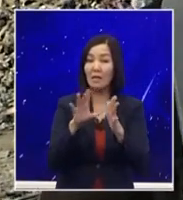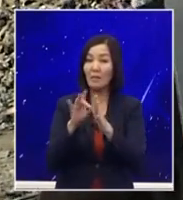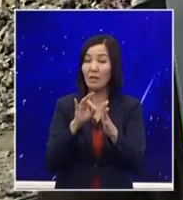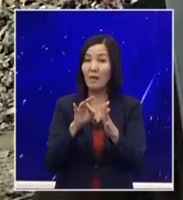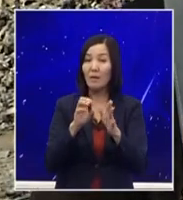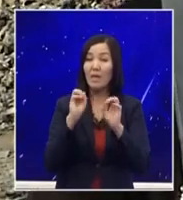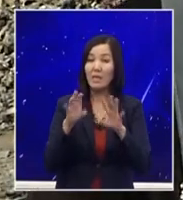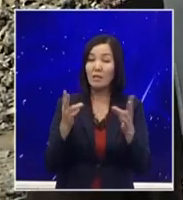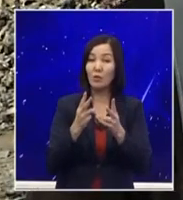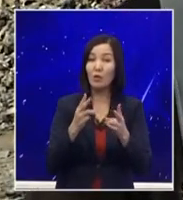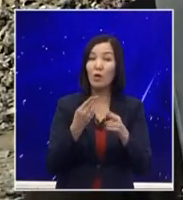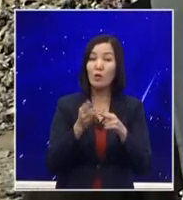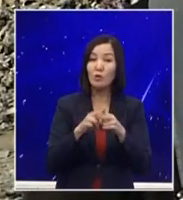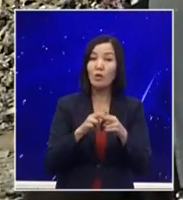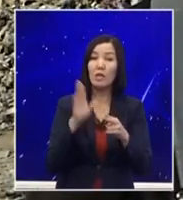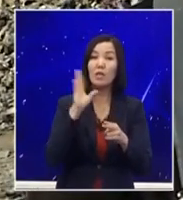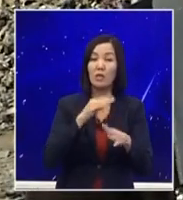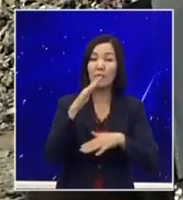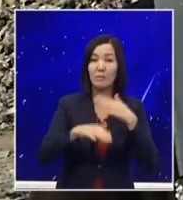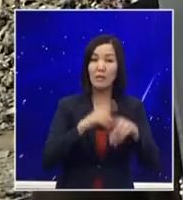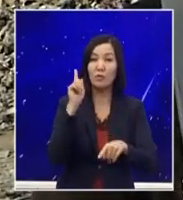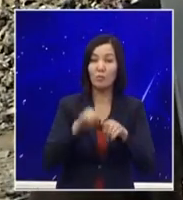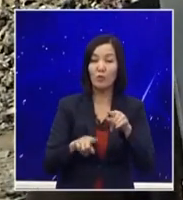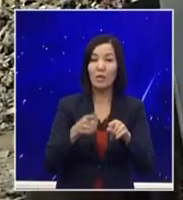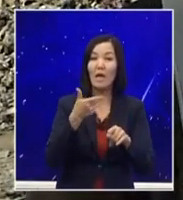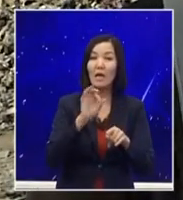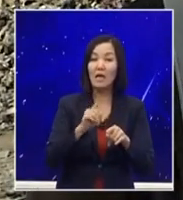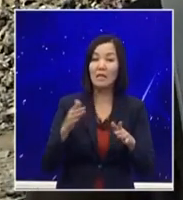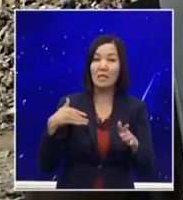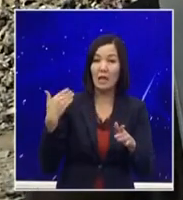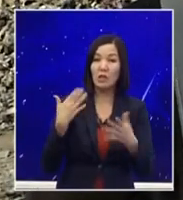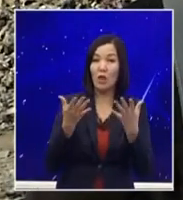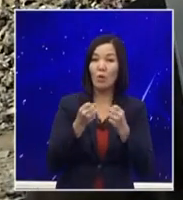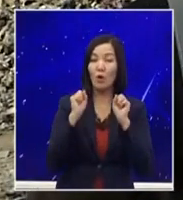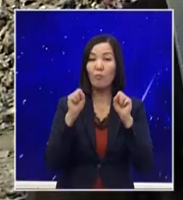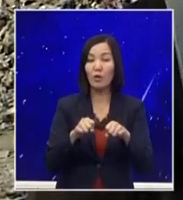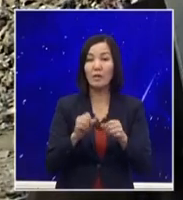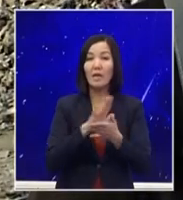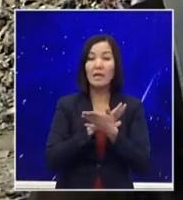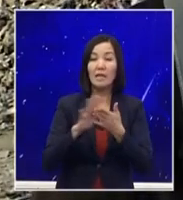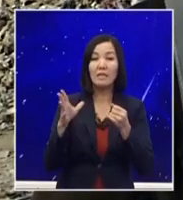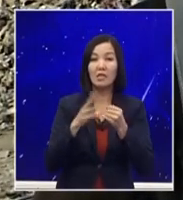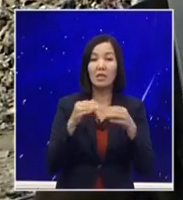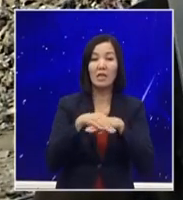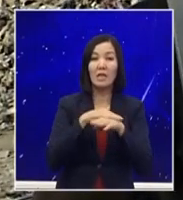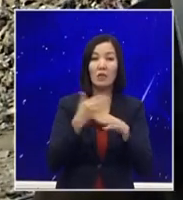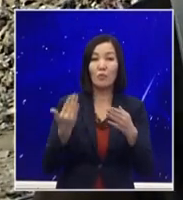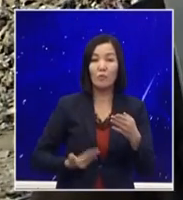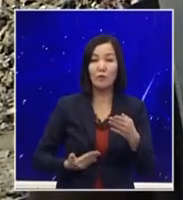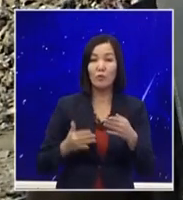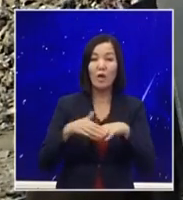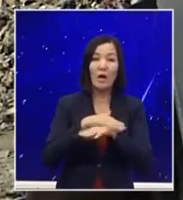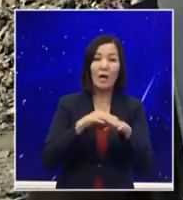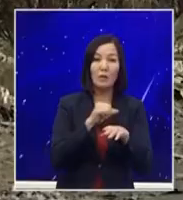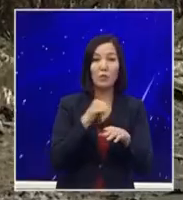Біз оны сонда ғана жылдам өңдей аламыз. Олардан газ, тыңайтқыш аламыз. Таза елде, таза жерде өмір сүру тұрғындардың